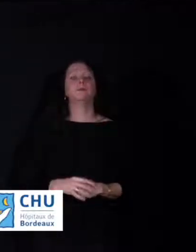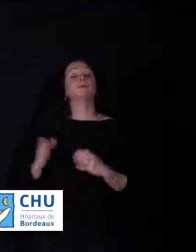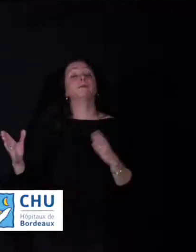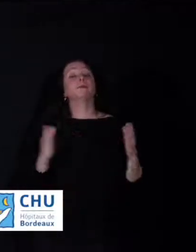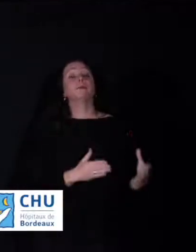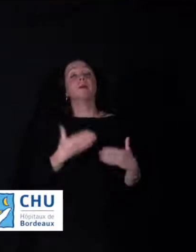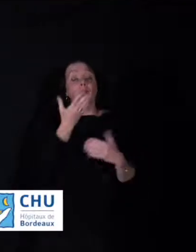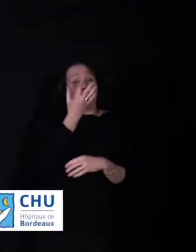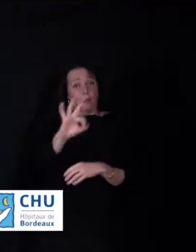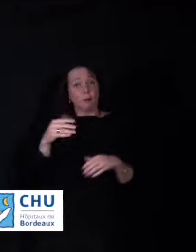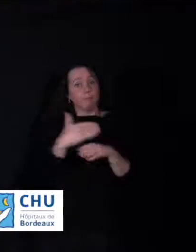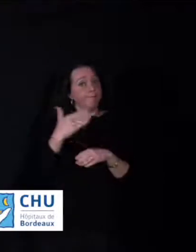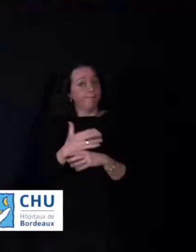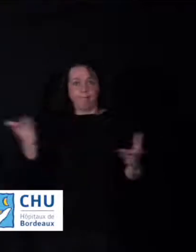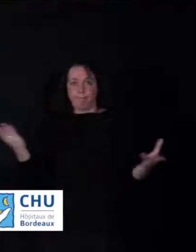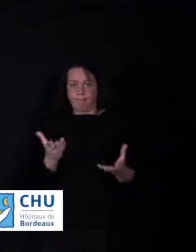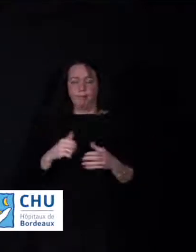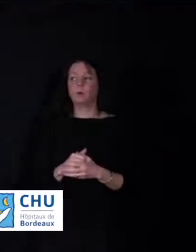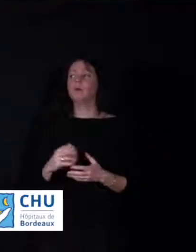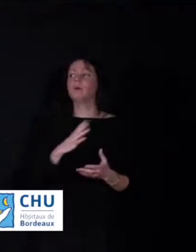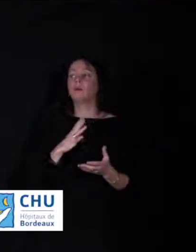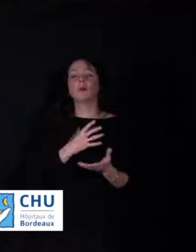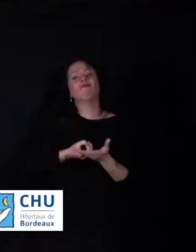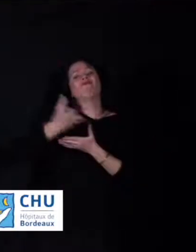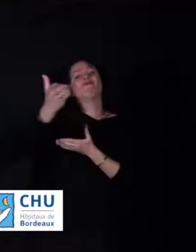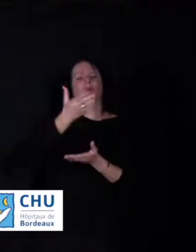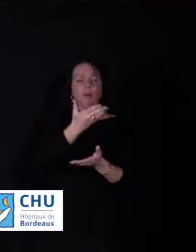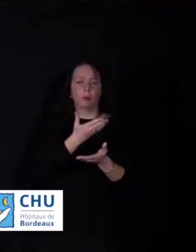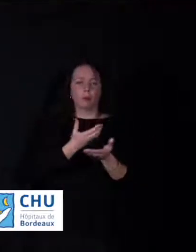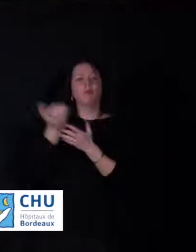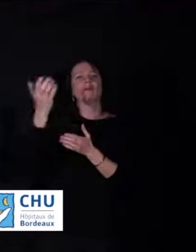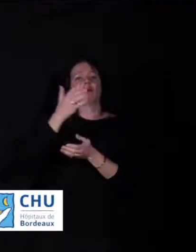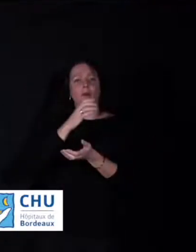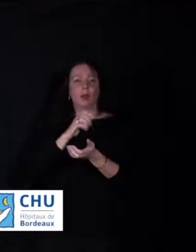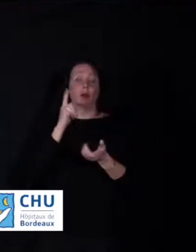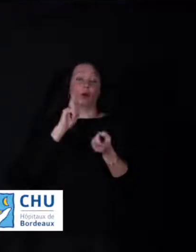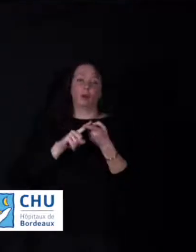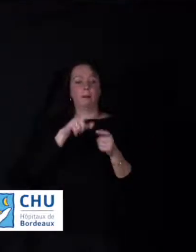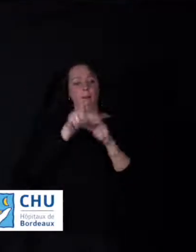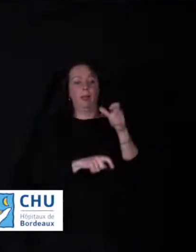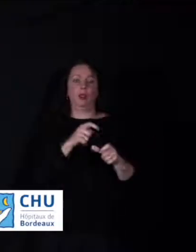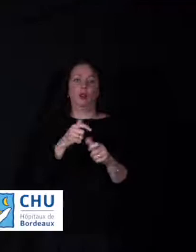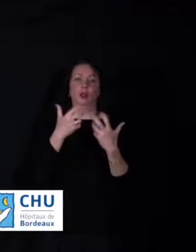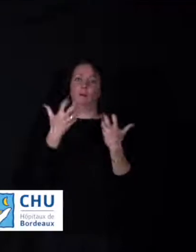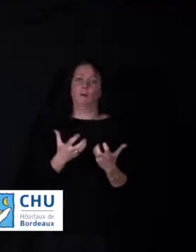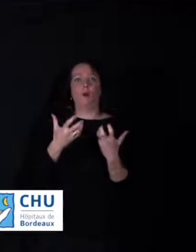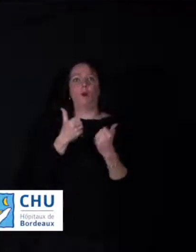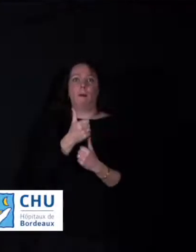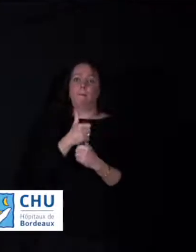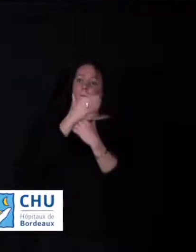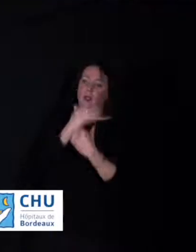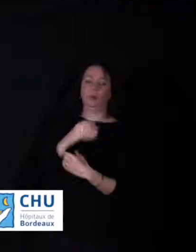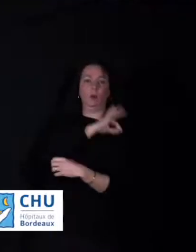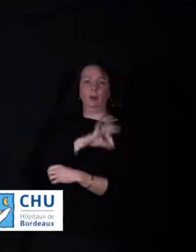Là aussi, cette publication a eu des conséquences sur la couverture vaccinale, et je ne reviendrai que sur celle de la rougeole. Donc on voit